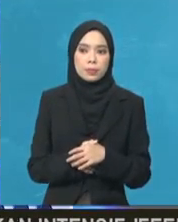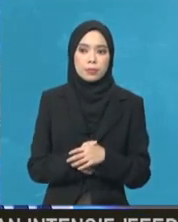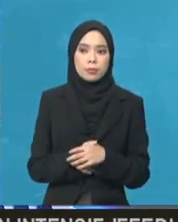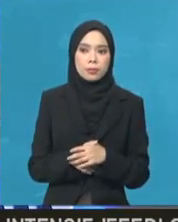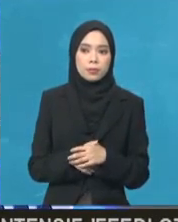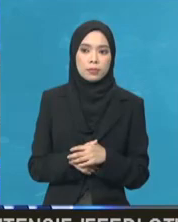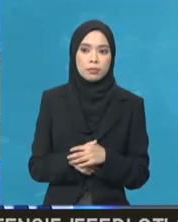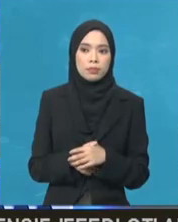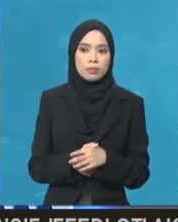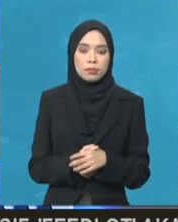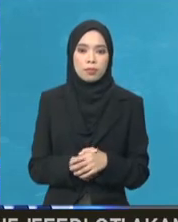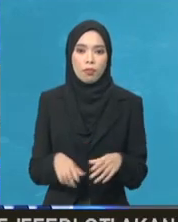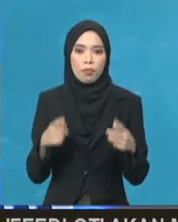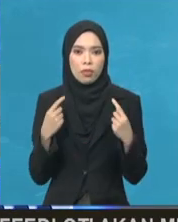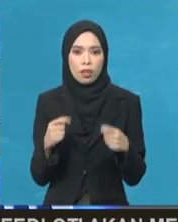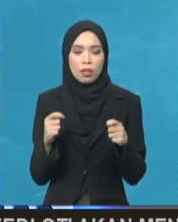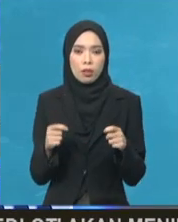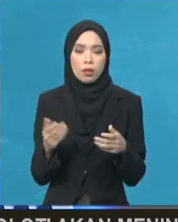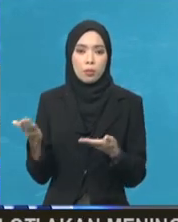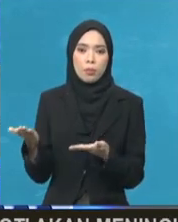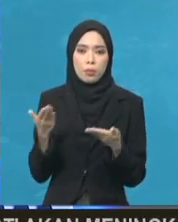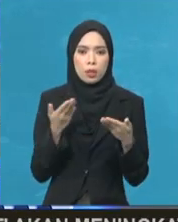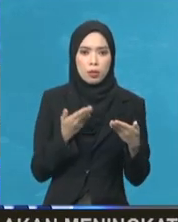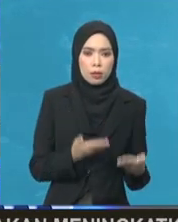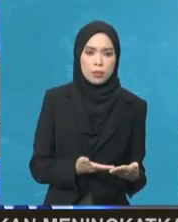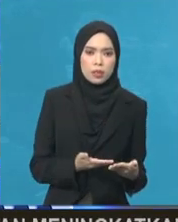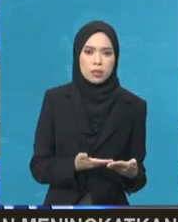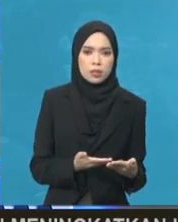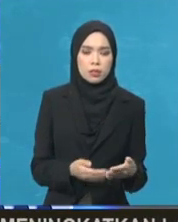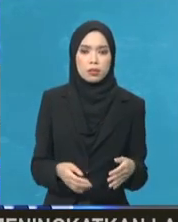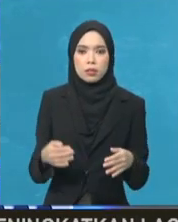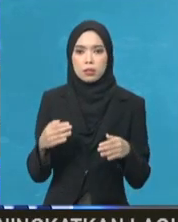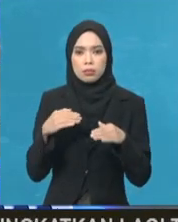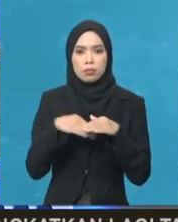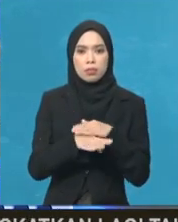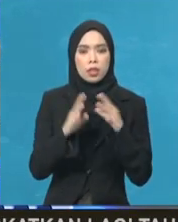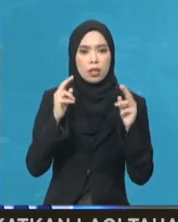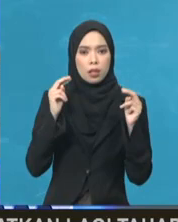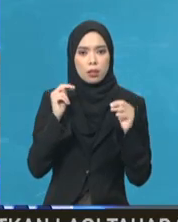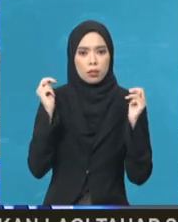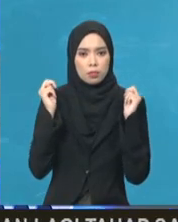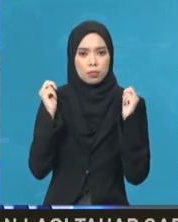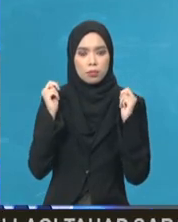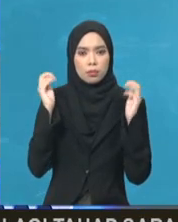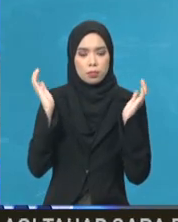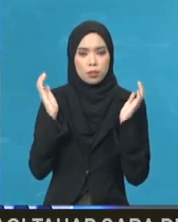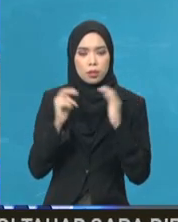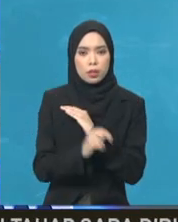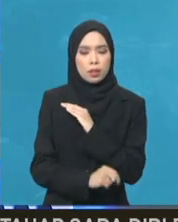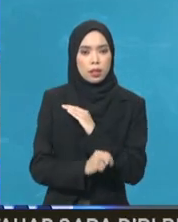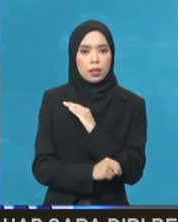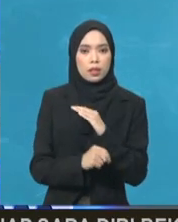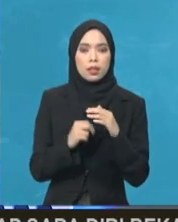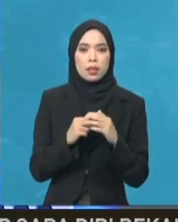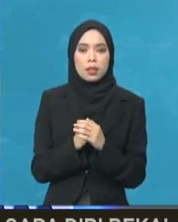Indonesia percobaan membawa masuk barang tegahan ke negara ini berjaya dihalang x'mas operasi sepatu tas